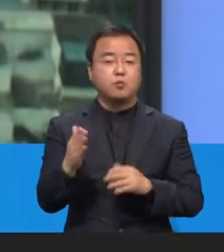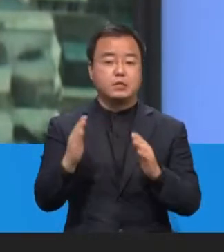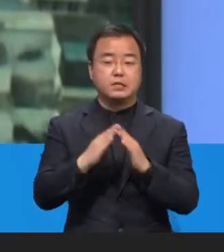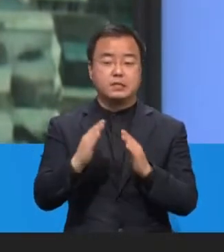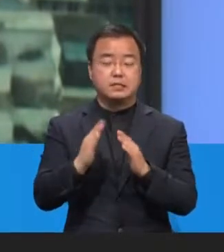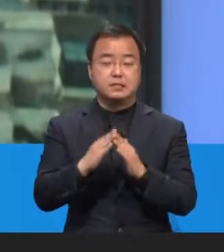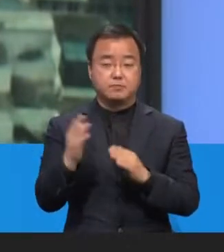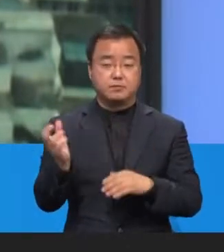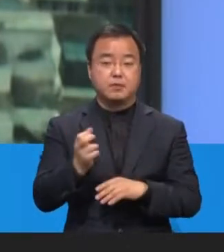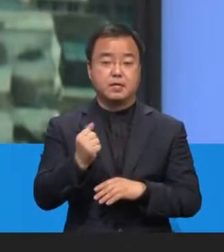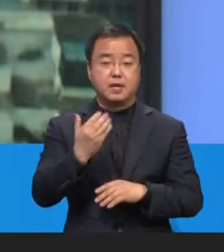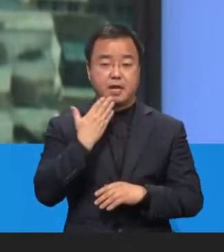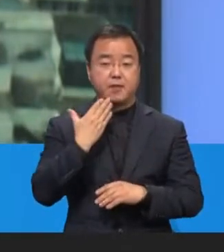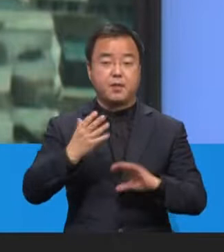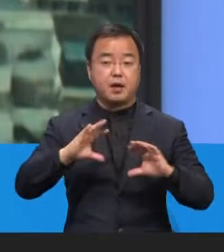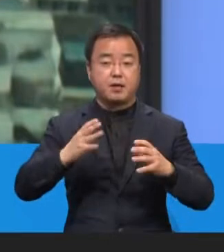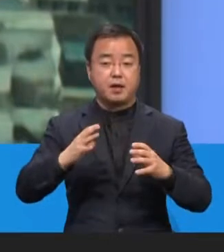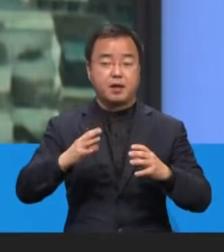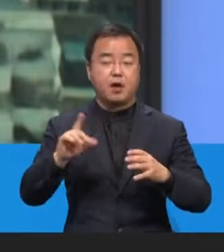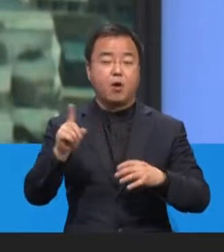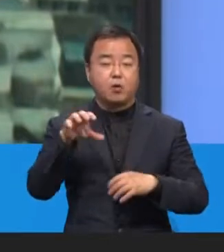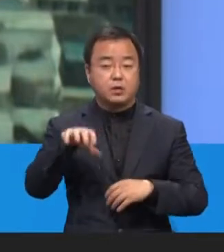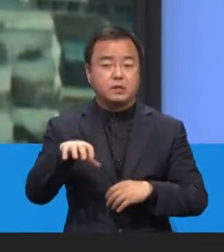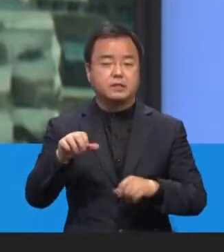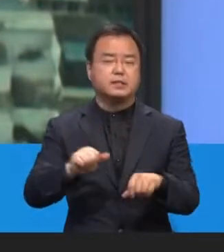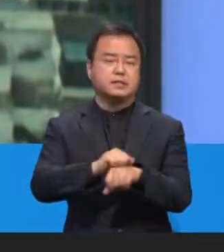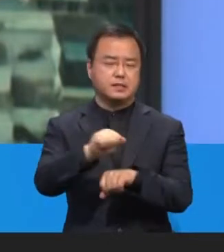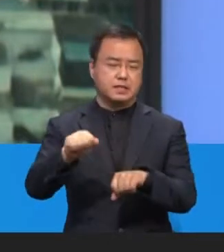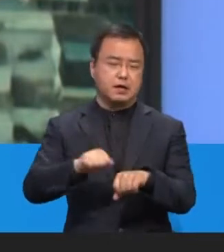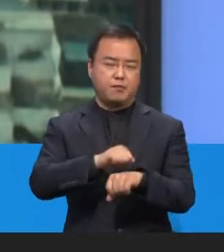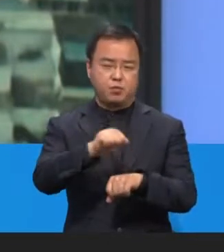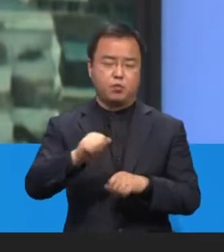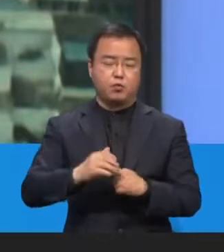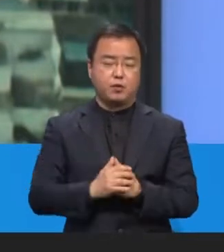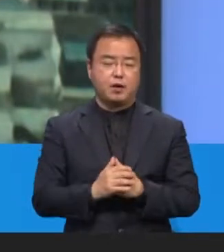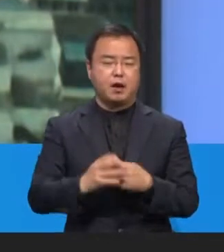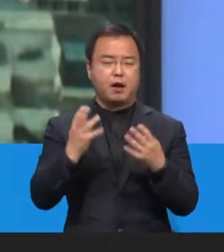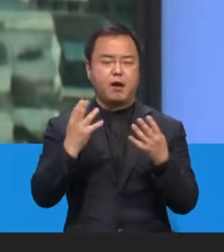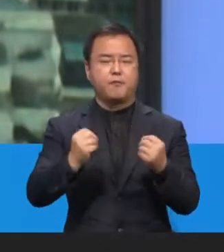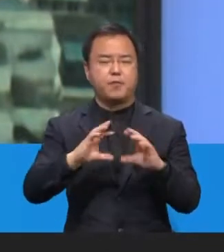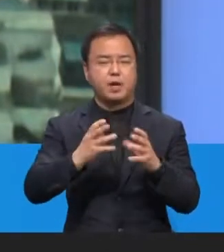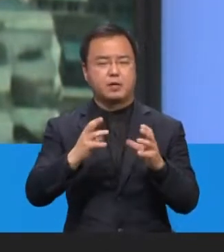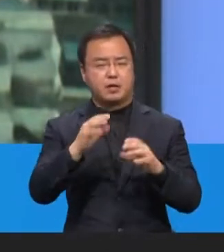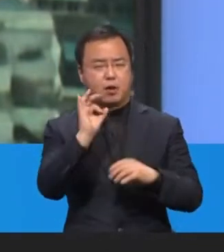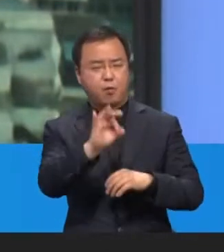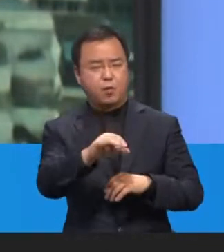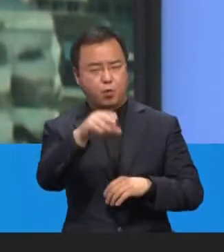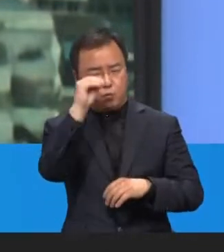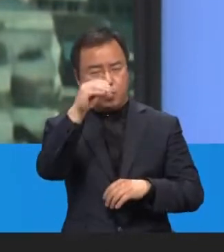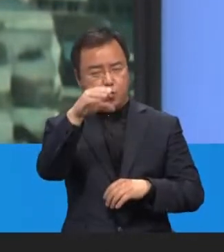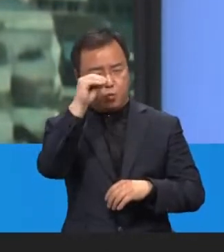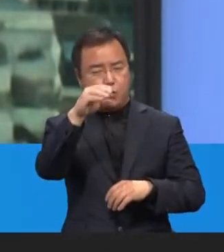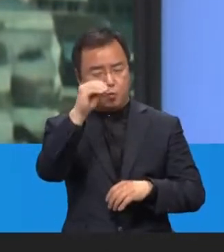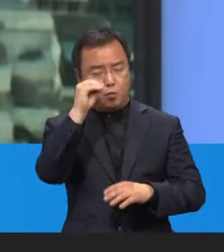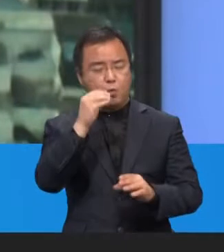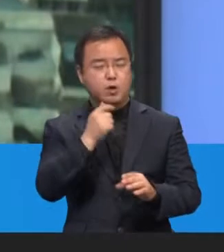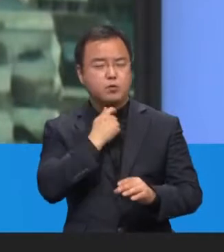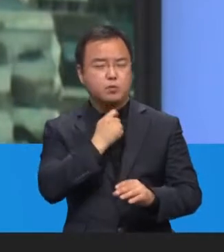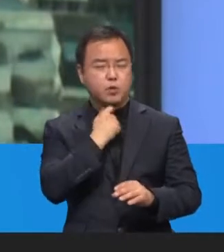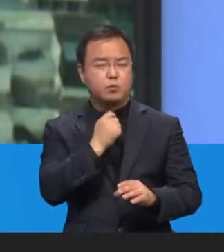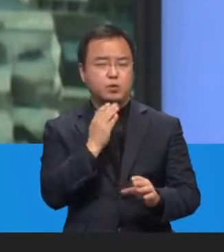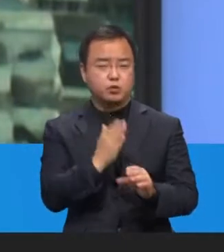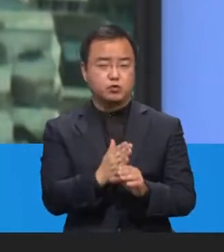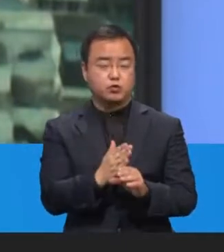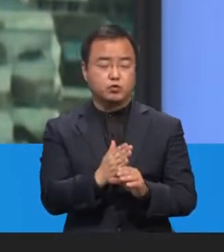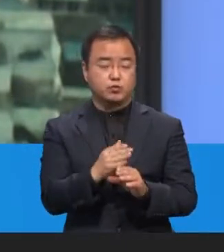있는 나라, 바로 싱가포르의 이야기입니다. 많은 나라에서 벤치마킹의 대상으로 삼고 있는데요. 싱가포르의 집에 대한